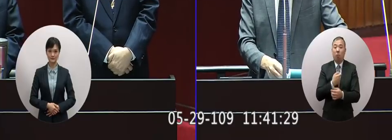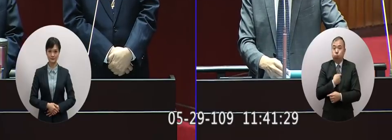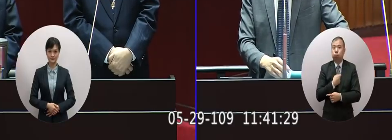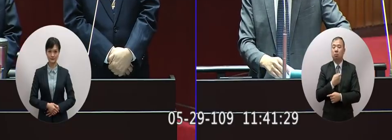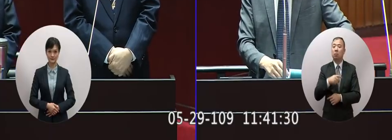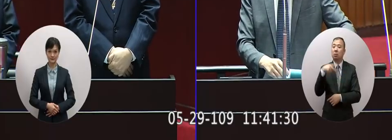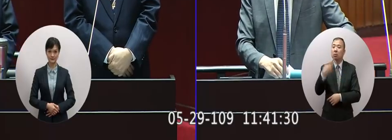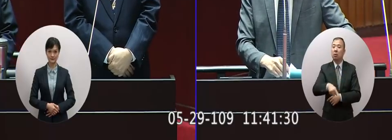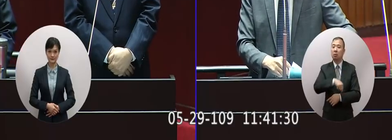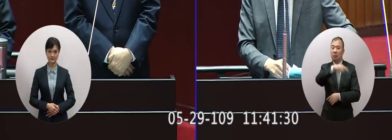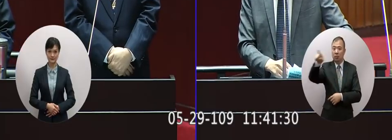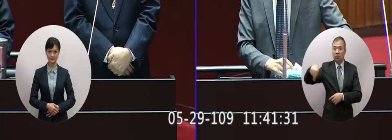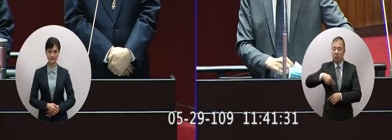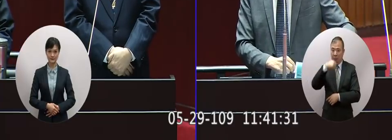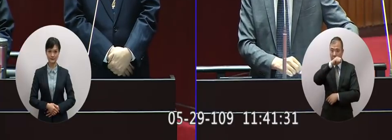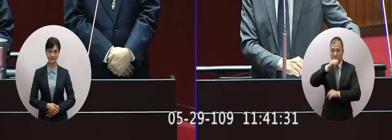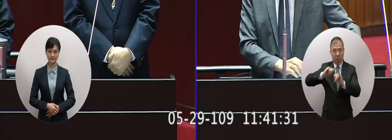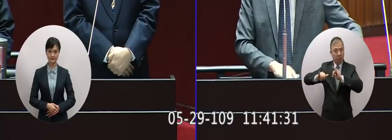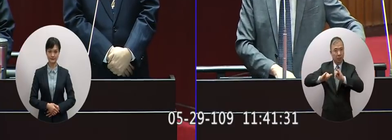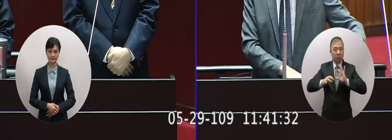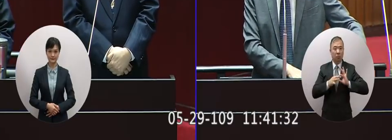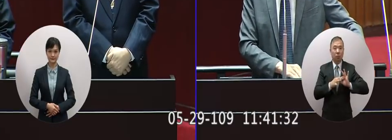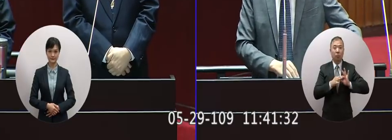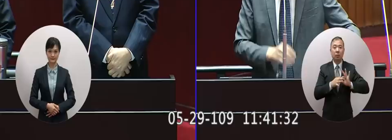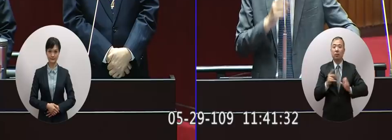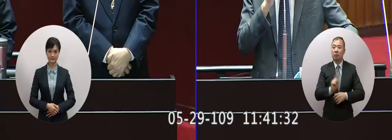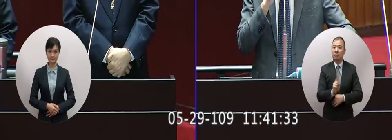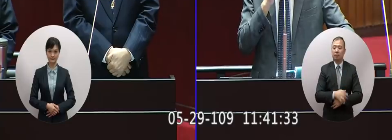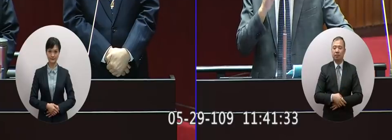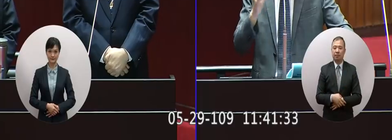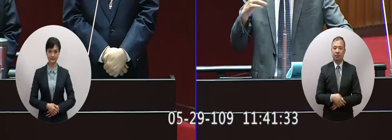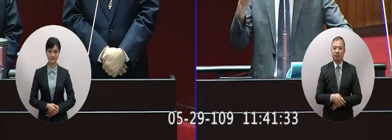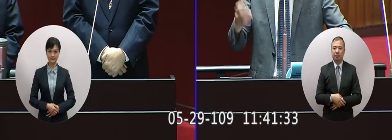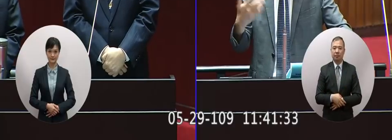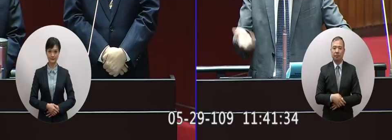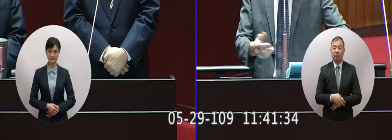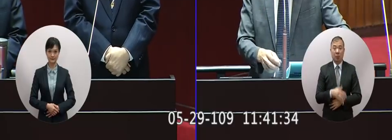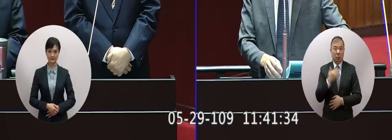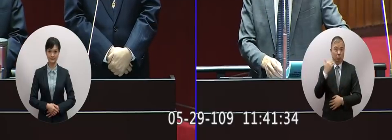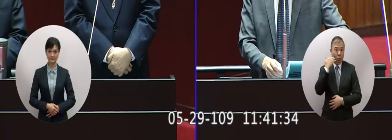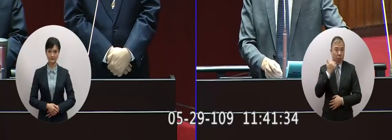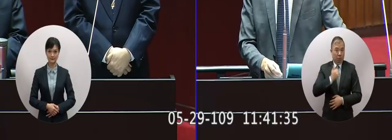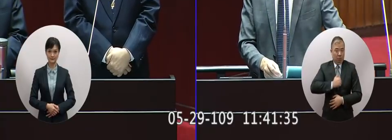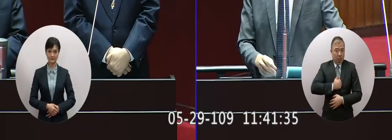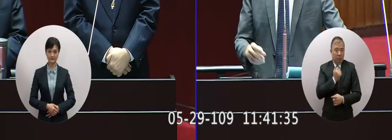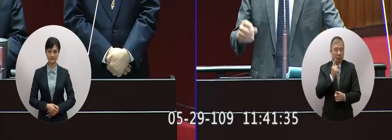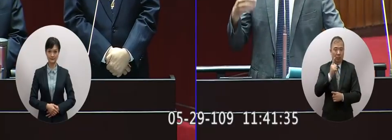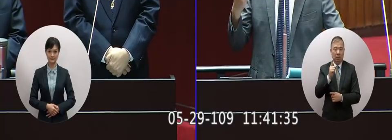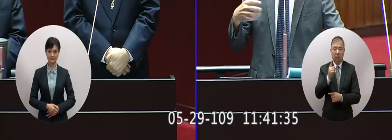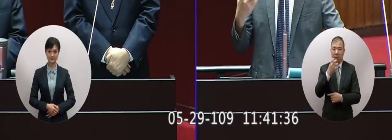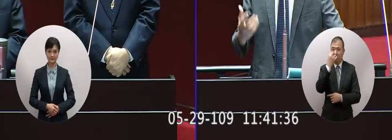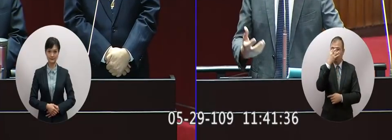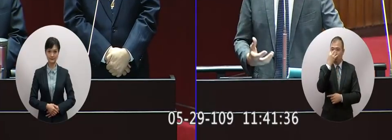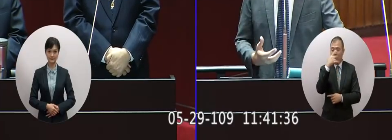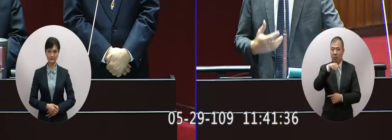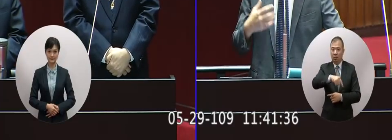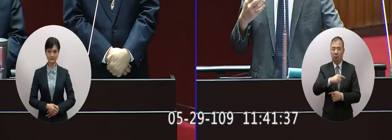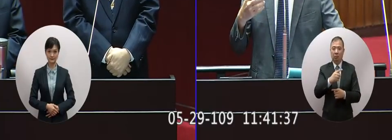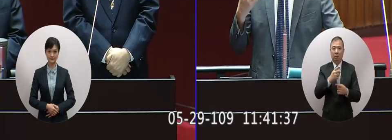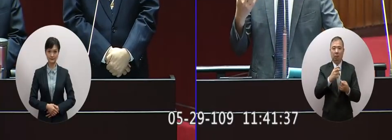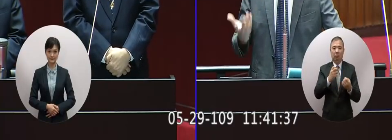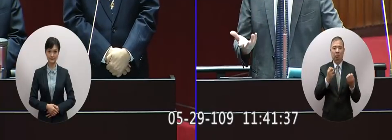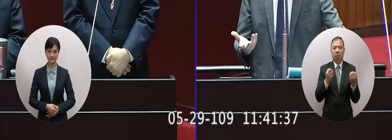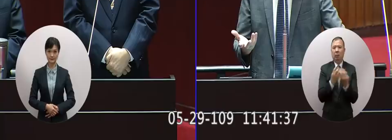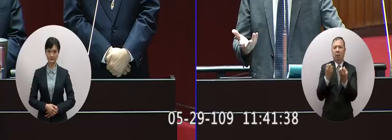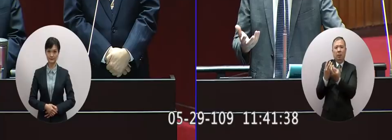个可能现在国人关切的就是还是说，万一要是香港情势真的大的变化，我们会不会去废除或